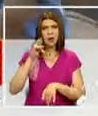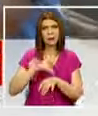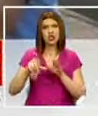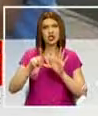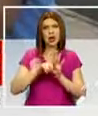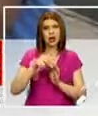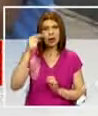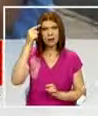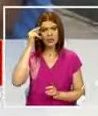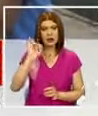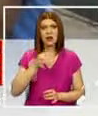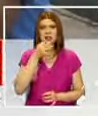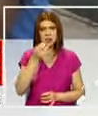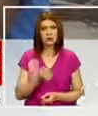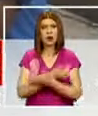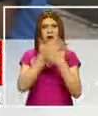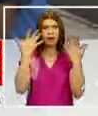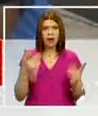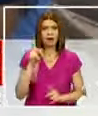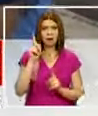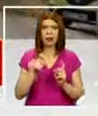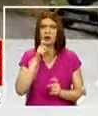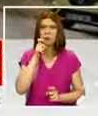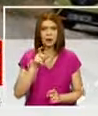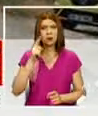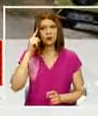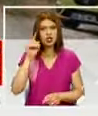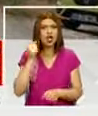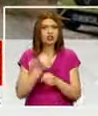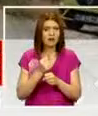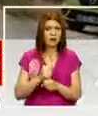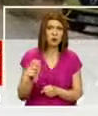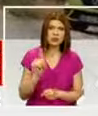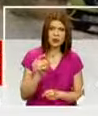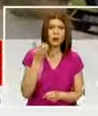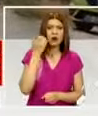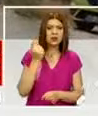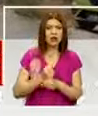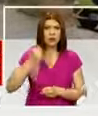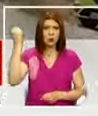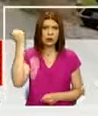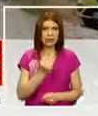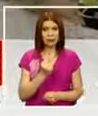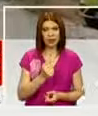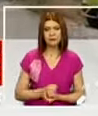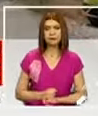medico-legală care să spună clar dacă bărbatul avea sau nu discernământ în momentul în care a